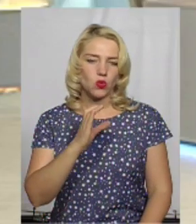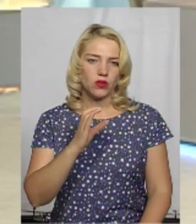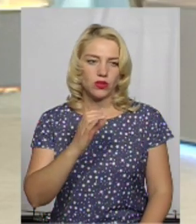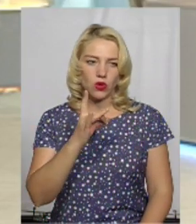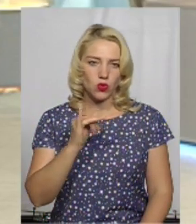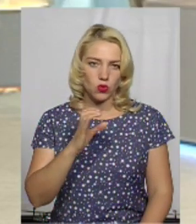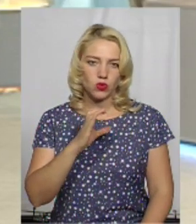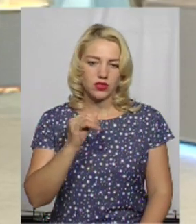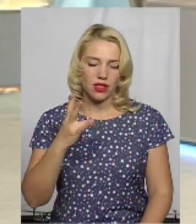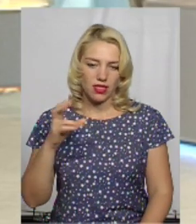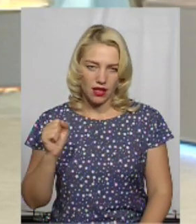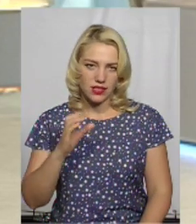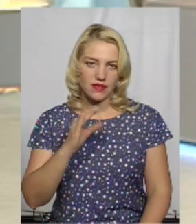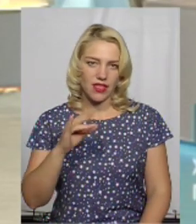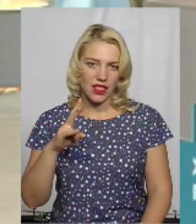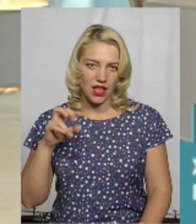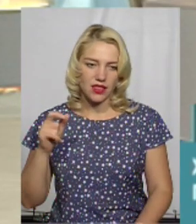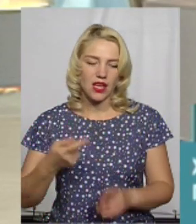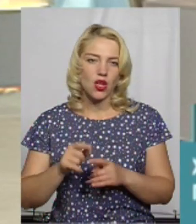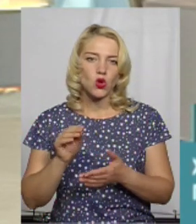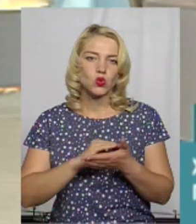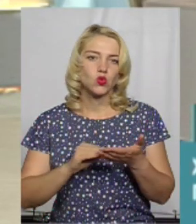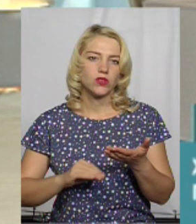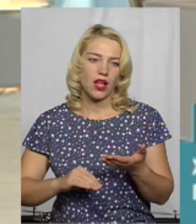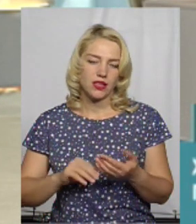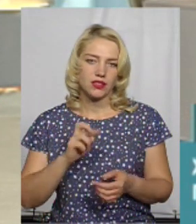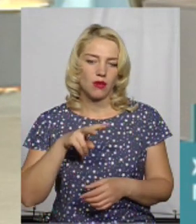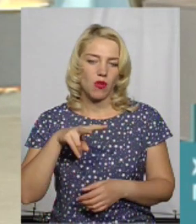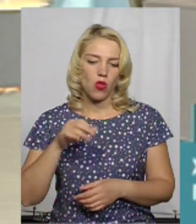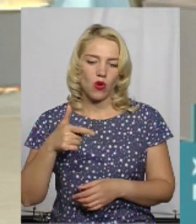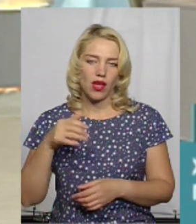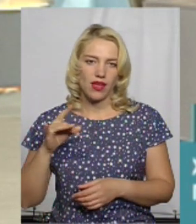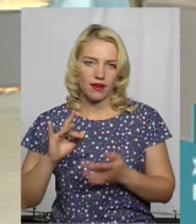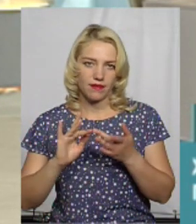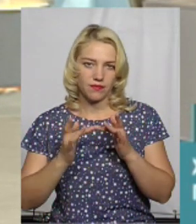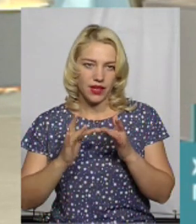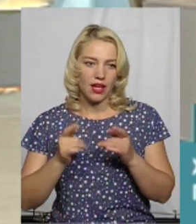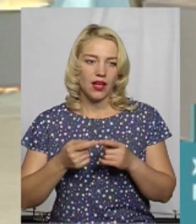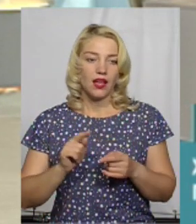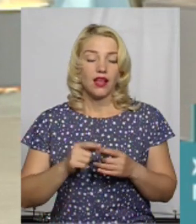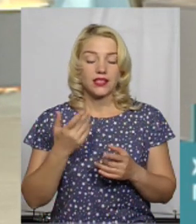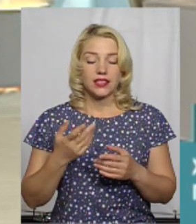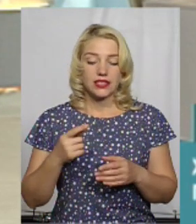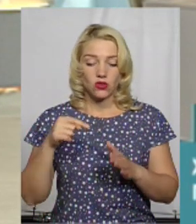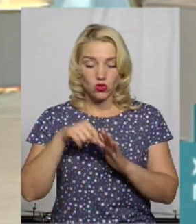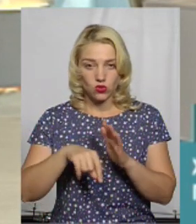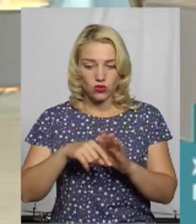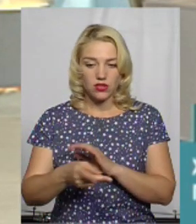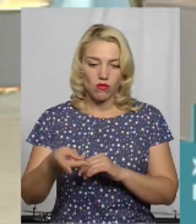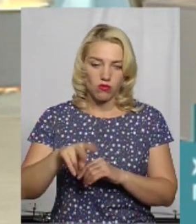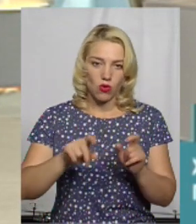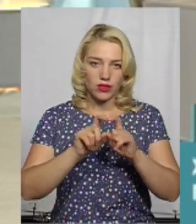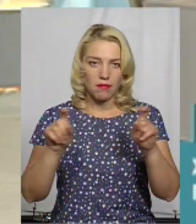блогеркою. Вітаю вас. Вітаю. Оскільки петиція стосується обох департаментів, департаменту освіти